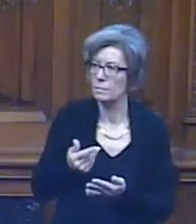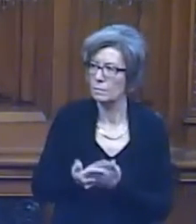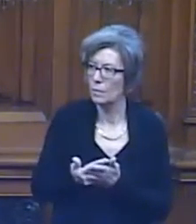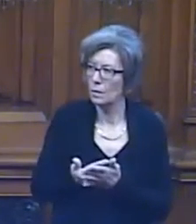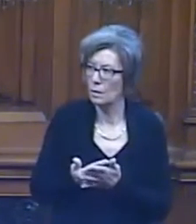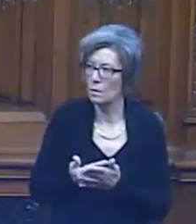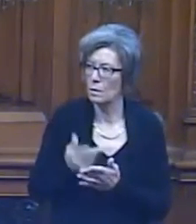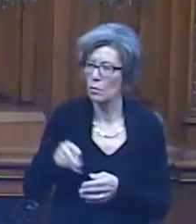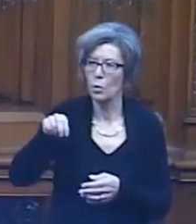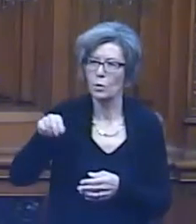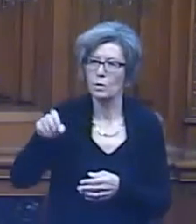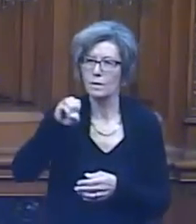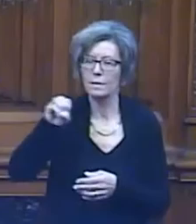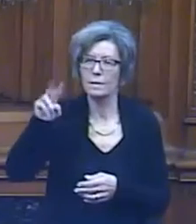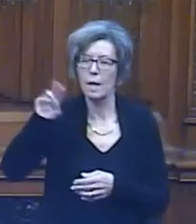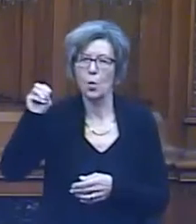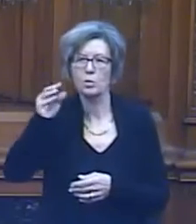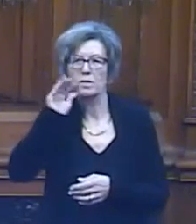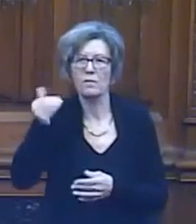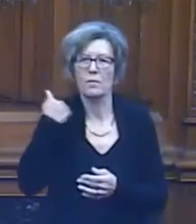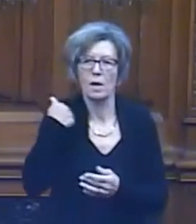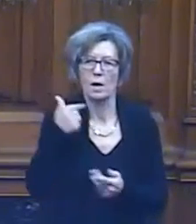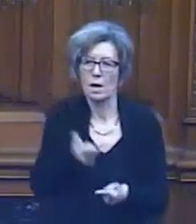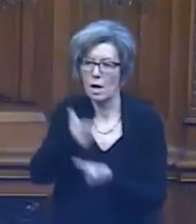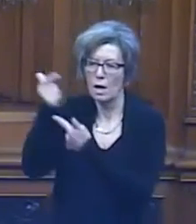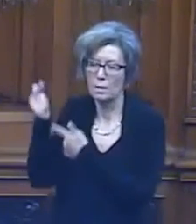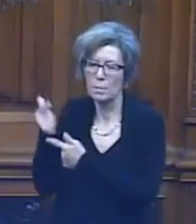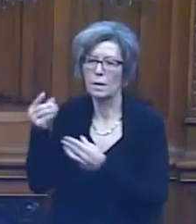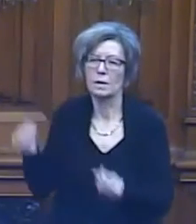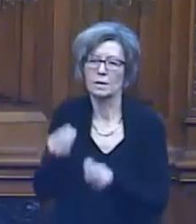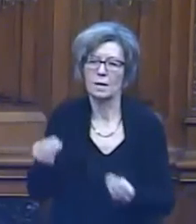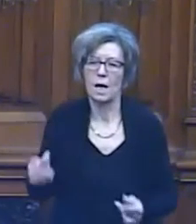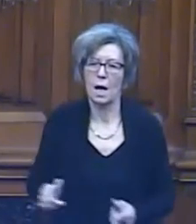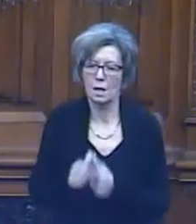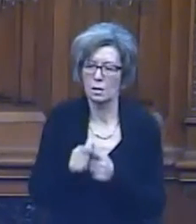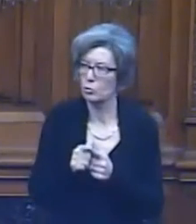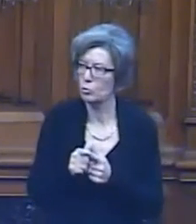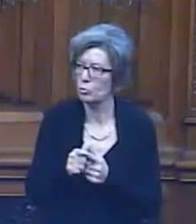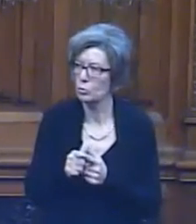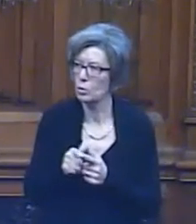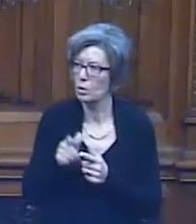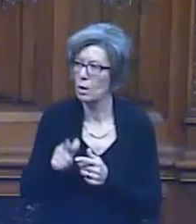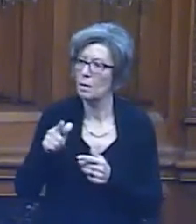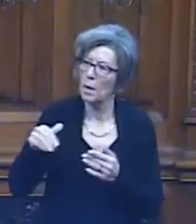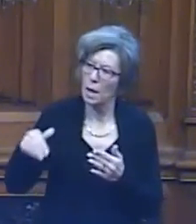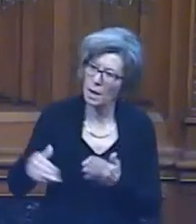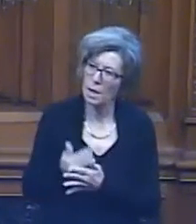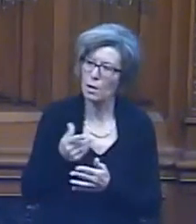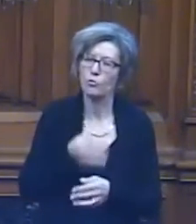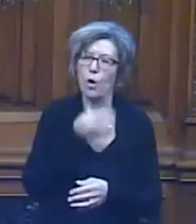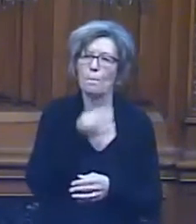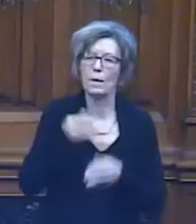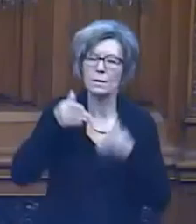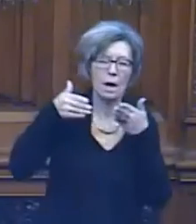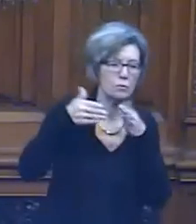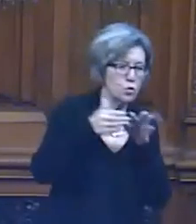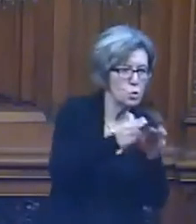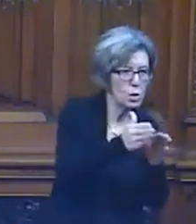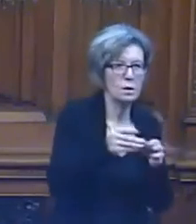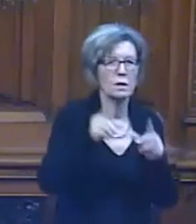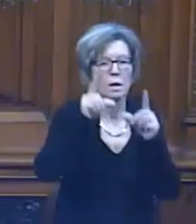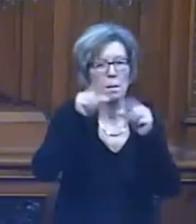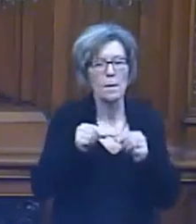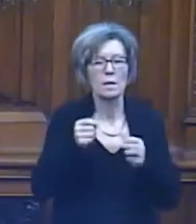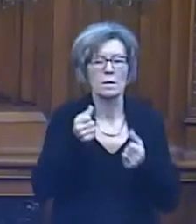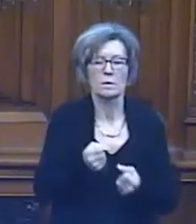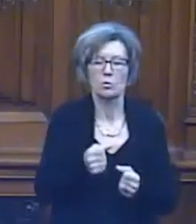Die von den NEOS, sie haben eingebracht Sachleistungen bei der Reform der bedarfsorientierten